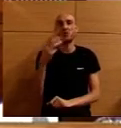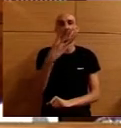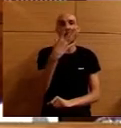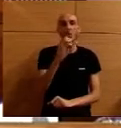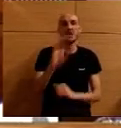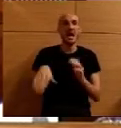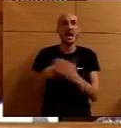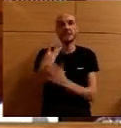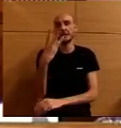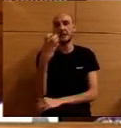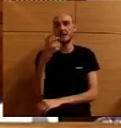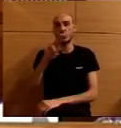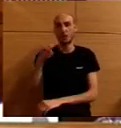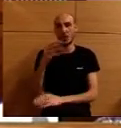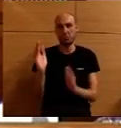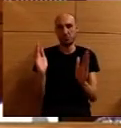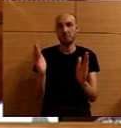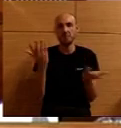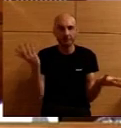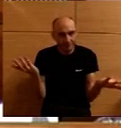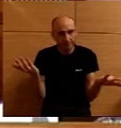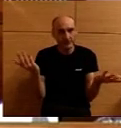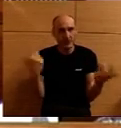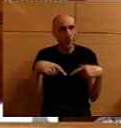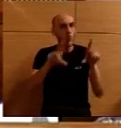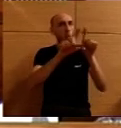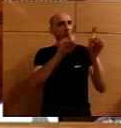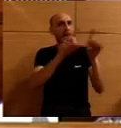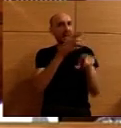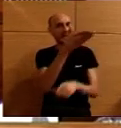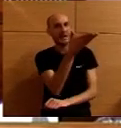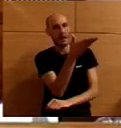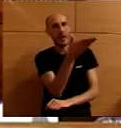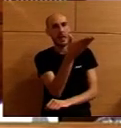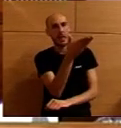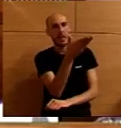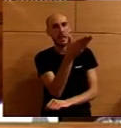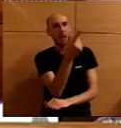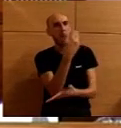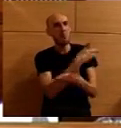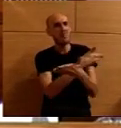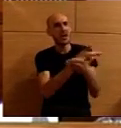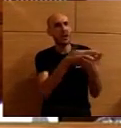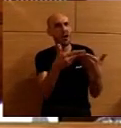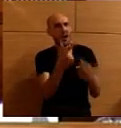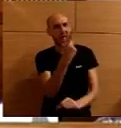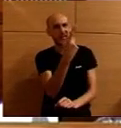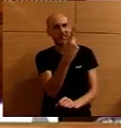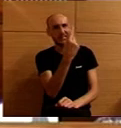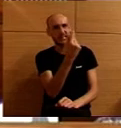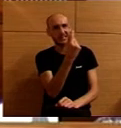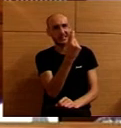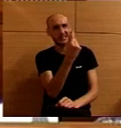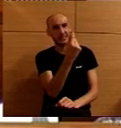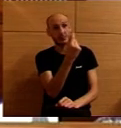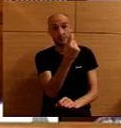euros. Realment, a una empresa que gestiona milions d'euros,